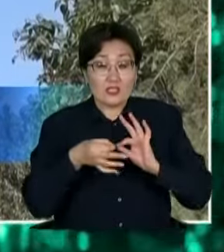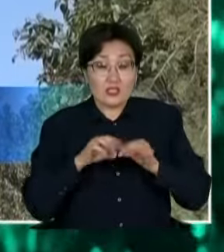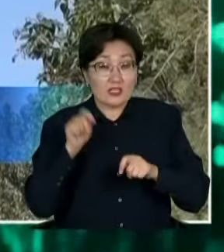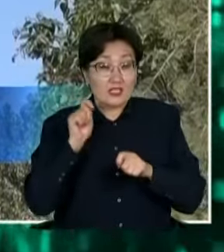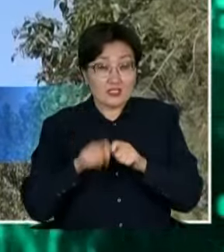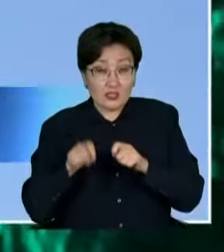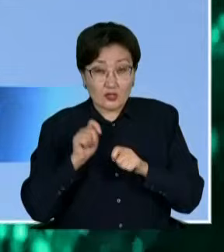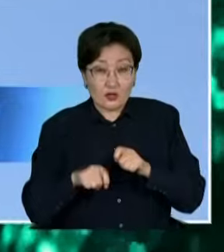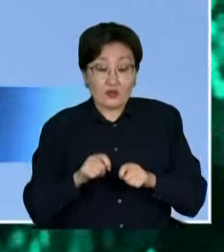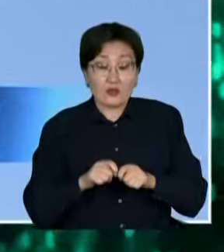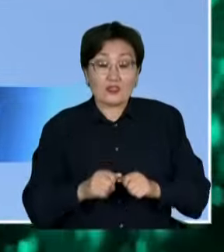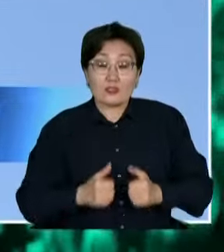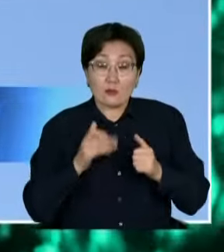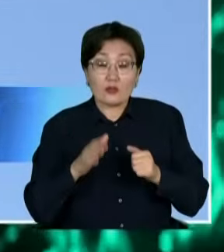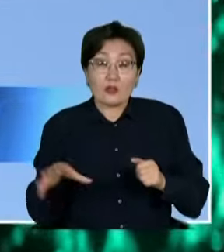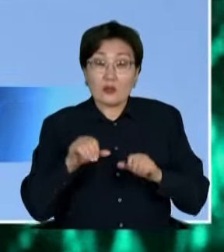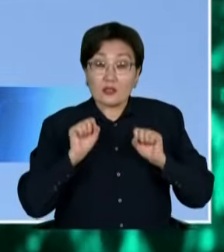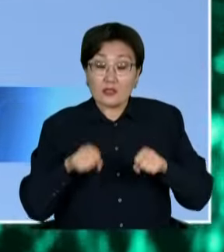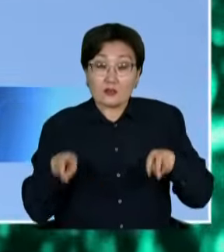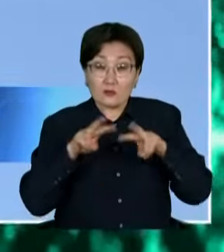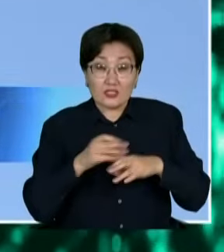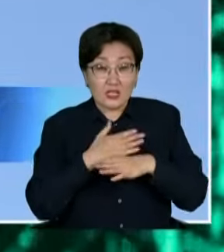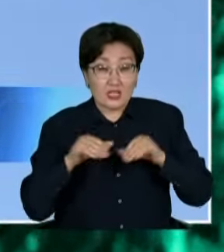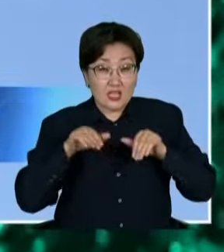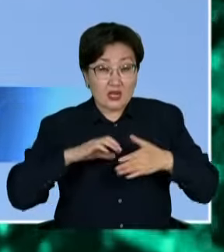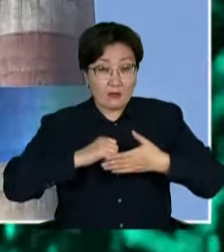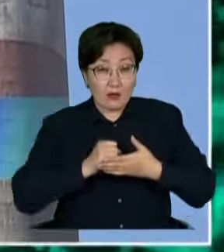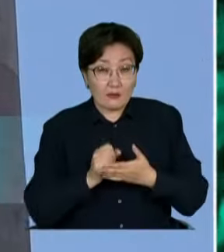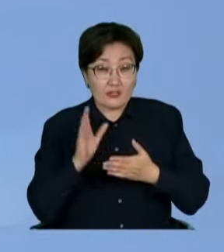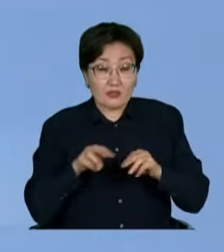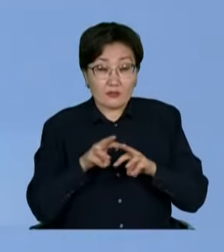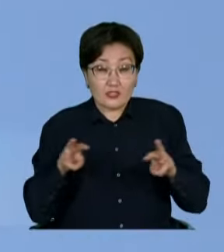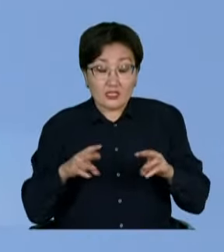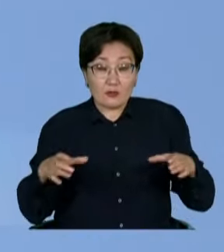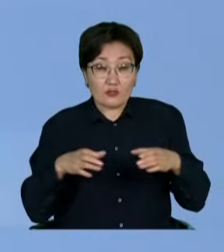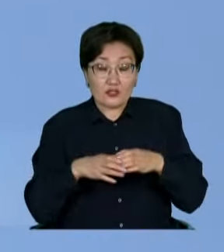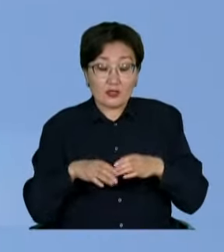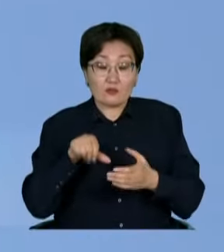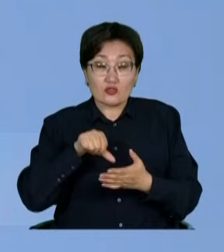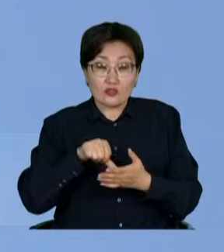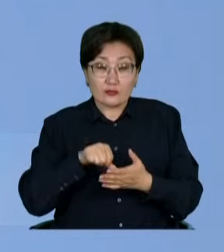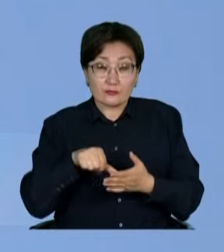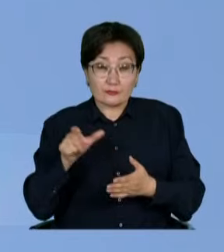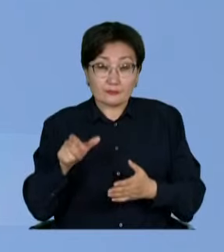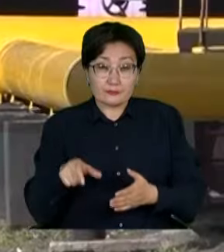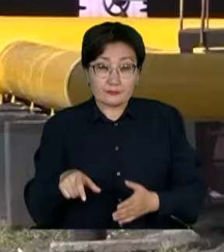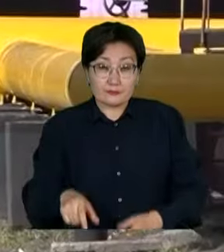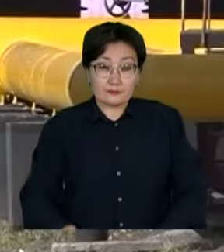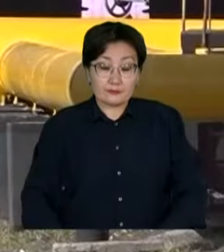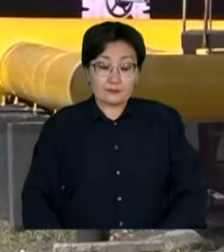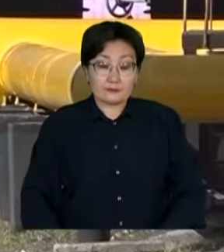күш салады. Барлық мүмкіндіктер қарастырылып барып қана шешім қабылданады, деді министрлер кабинетінің мүшесі.